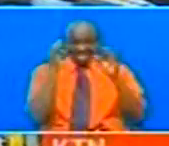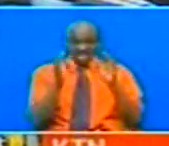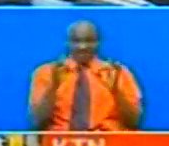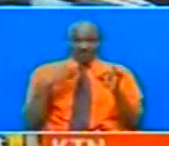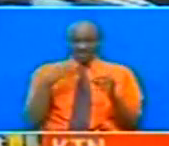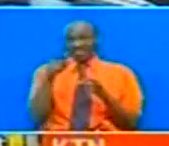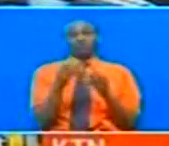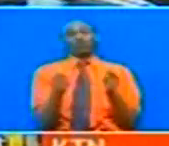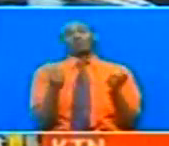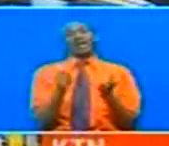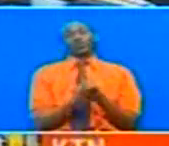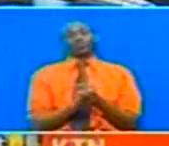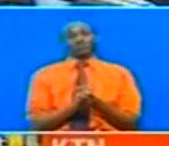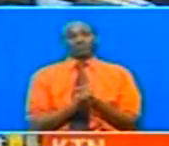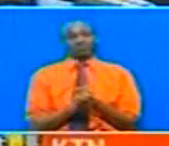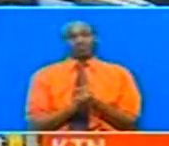not